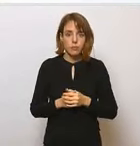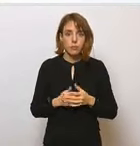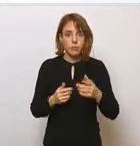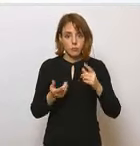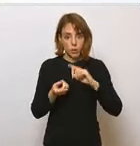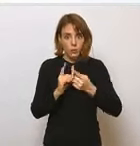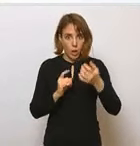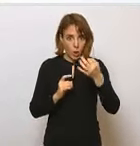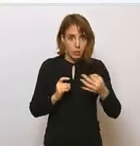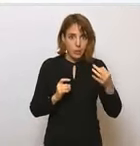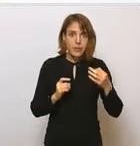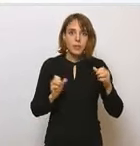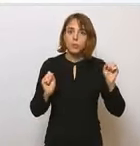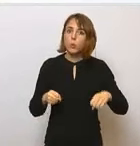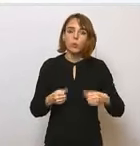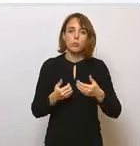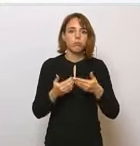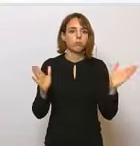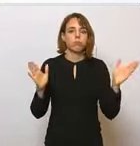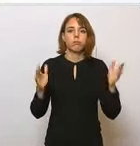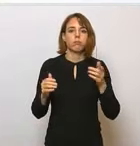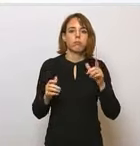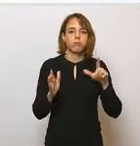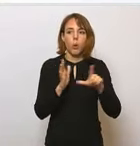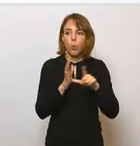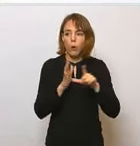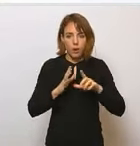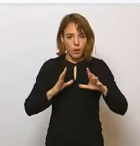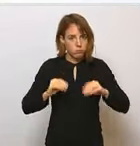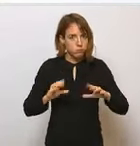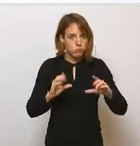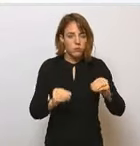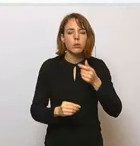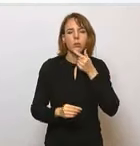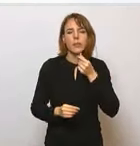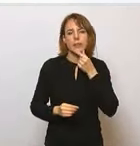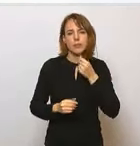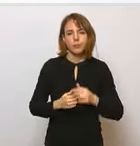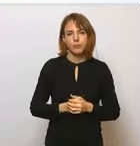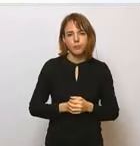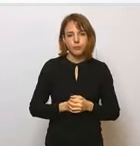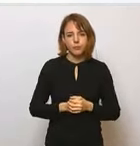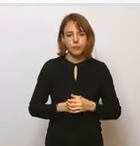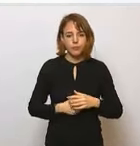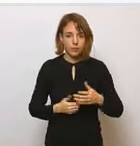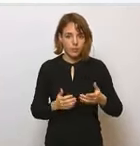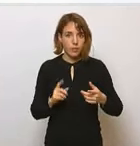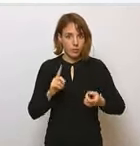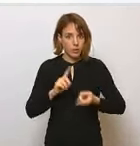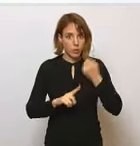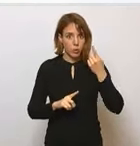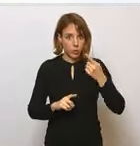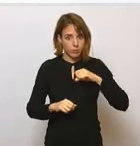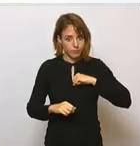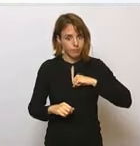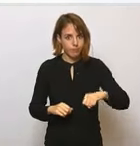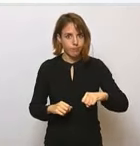la vitesse qui est nécessaire pour l'application de la loi. Et la vitesse est extrêmement essentielle ici, parce que l'un des